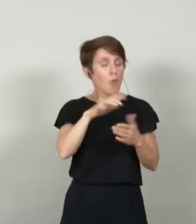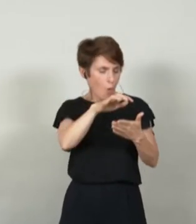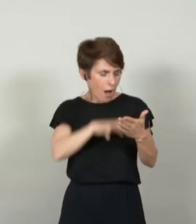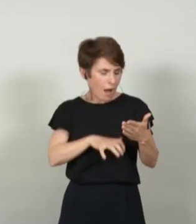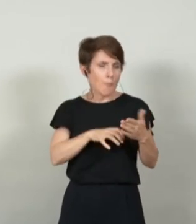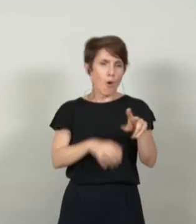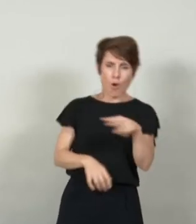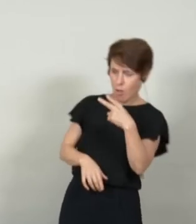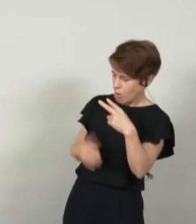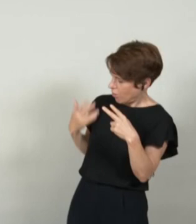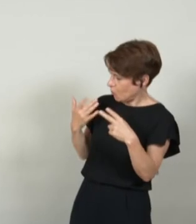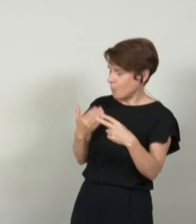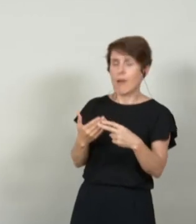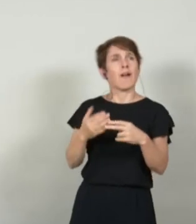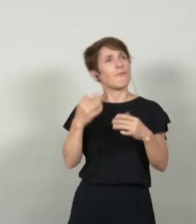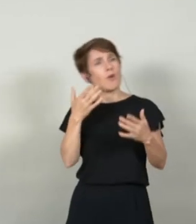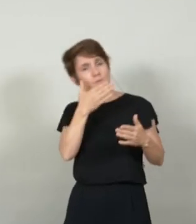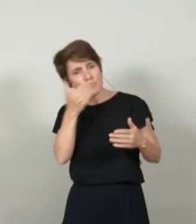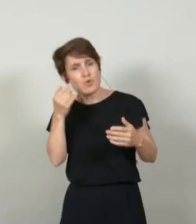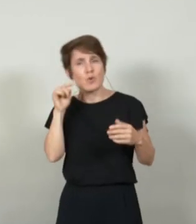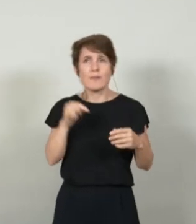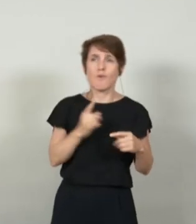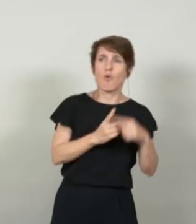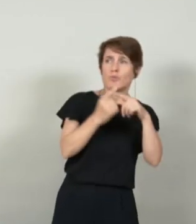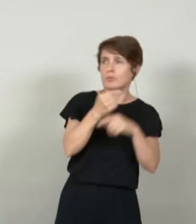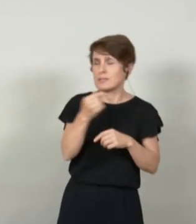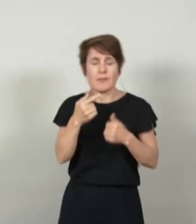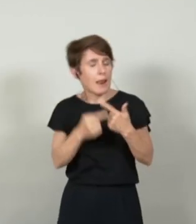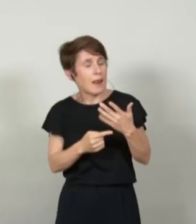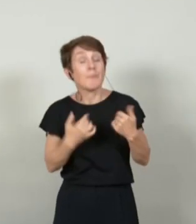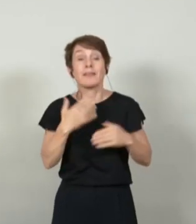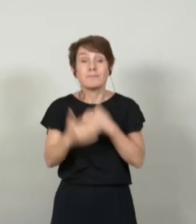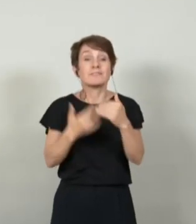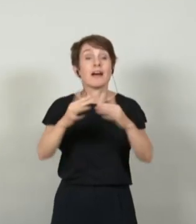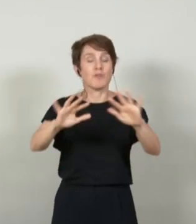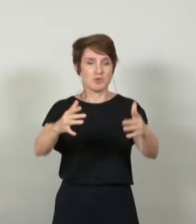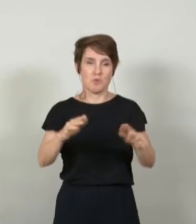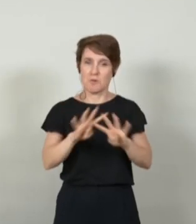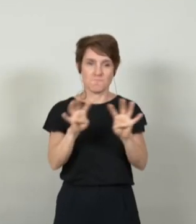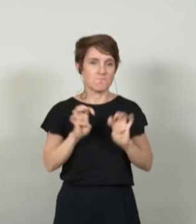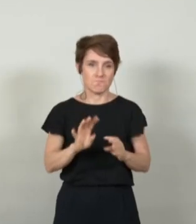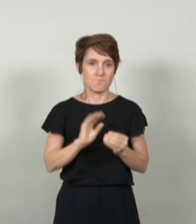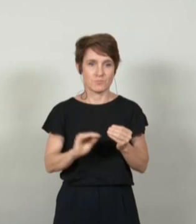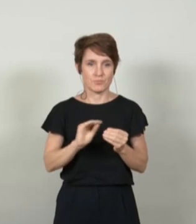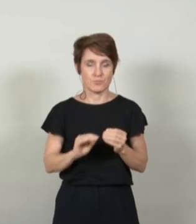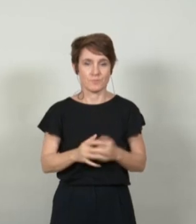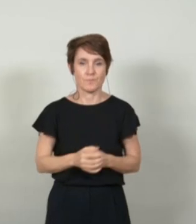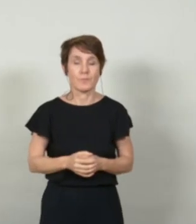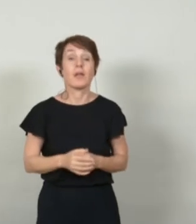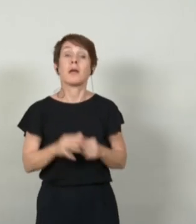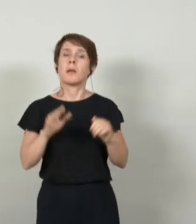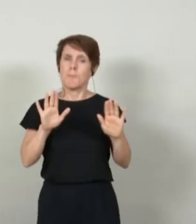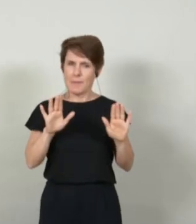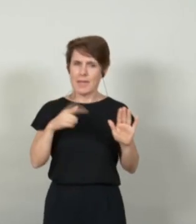etc etc mais est-ce que pour autant les choses avancent je ne suis pas certain par contre il y a deux choses qui m'ont